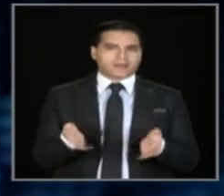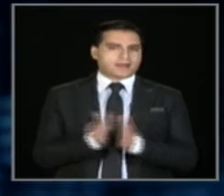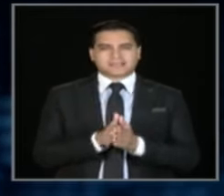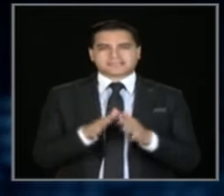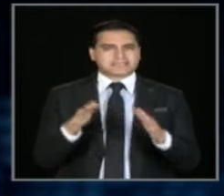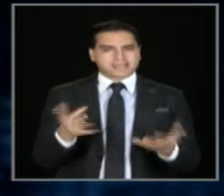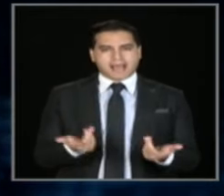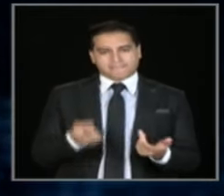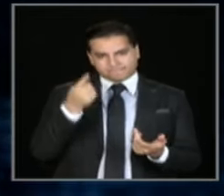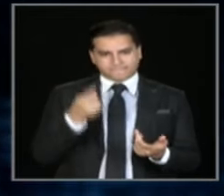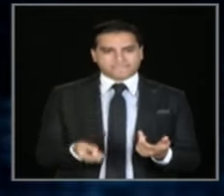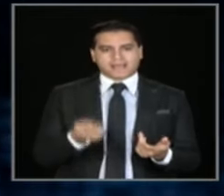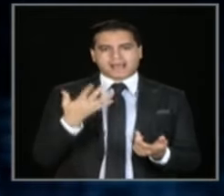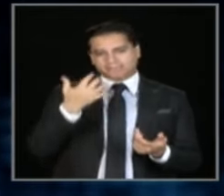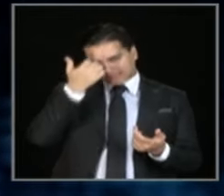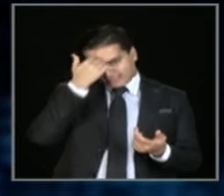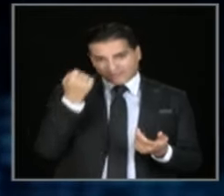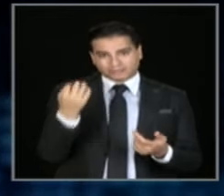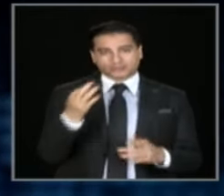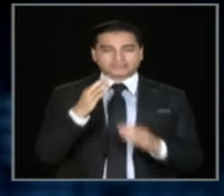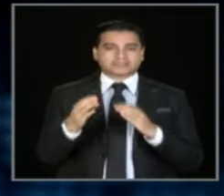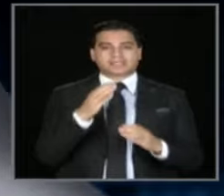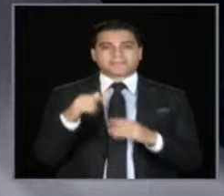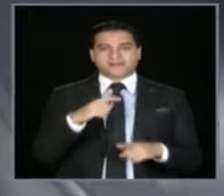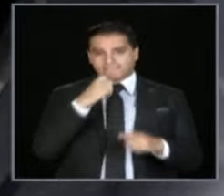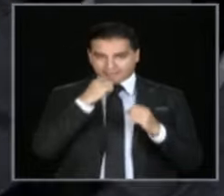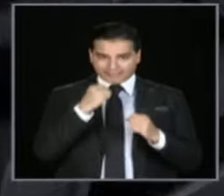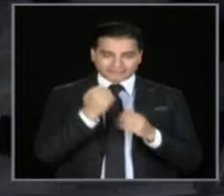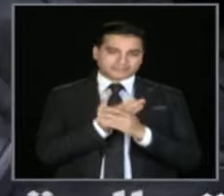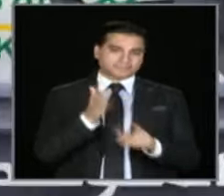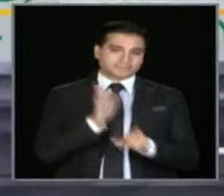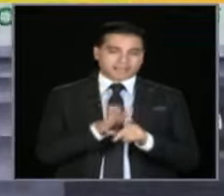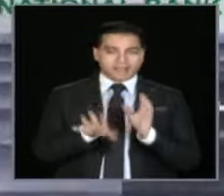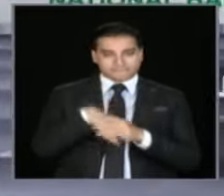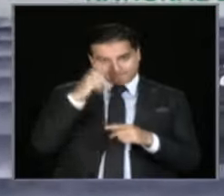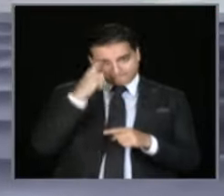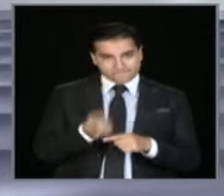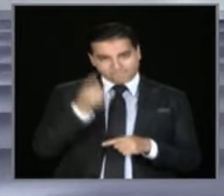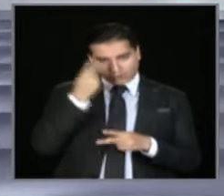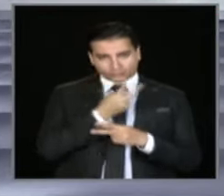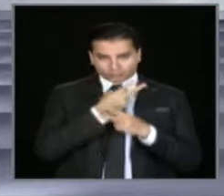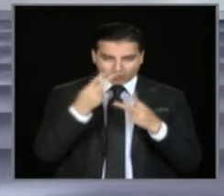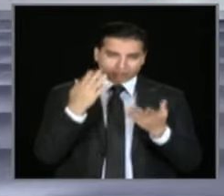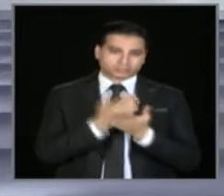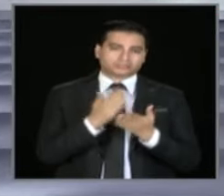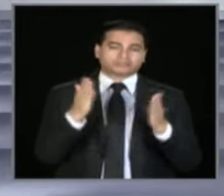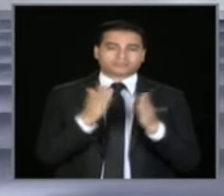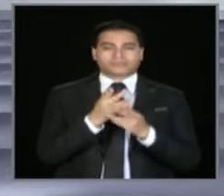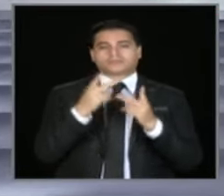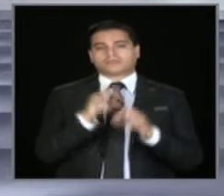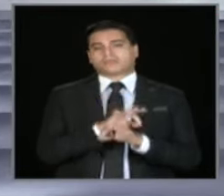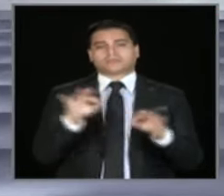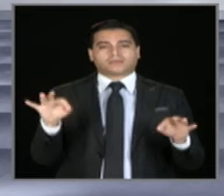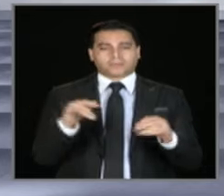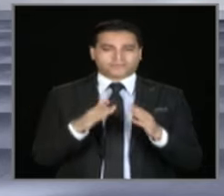حلقة لحد دلوقتي 5035 نقطة في خزنة البنك الأهلي المصري، الدعم الأكبر للمشروعات الصغيرة